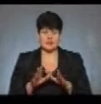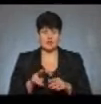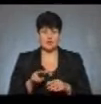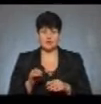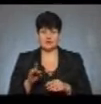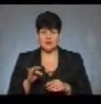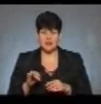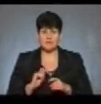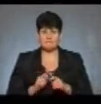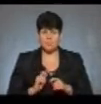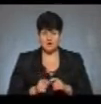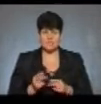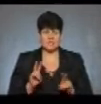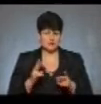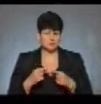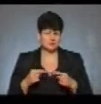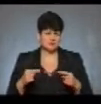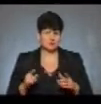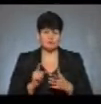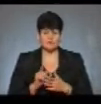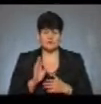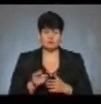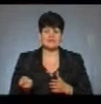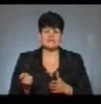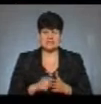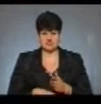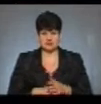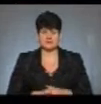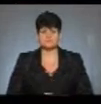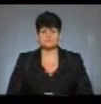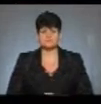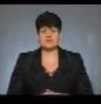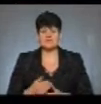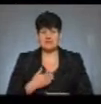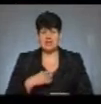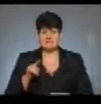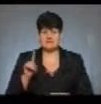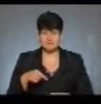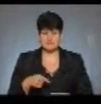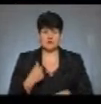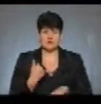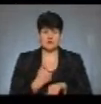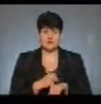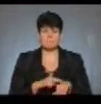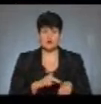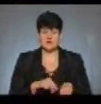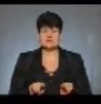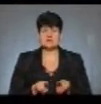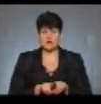покерні клуби, таке інше, повинні бути зачинені. Я вимагаю від голови поліції,